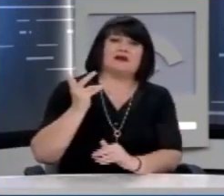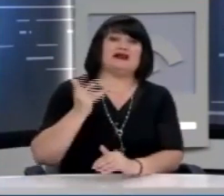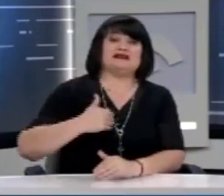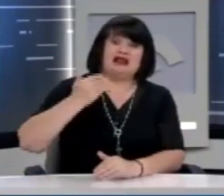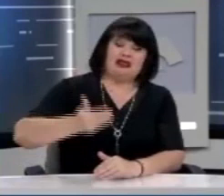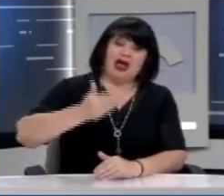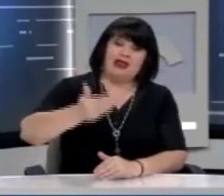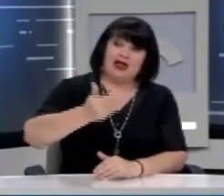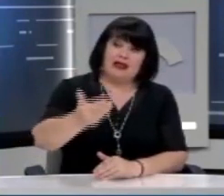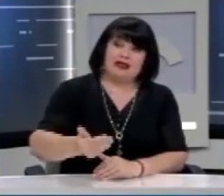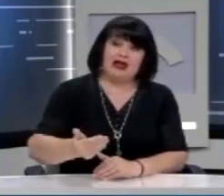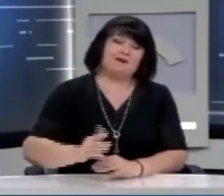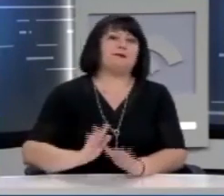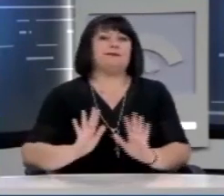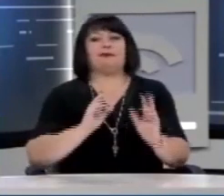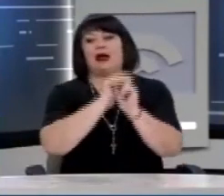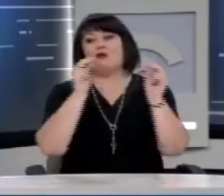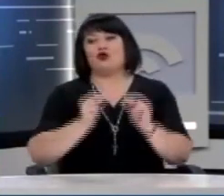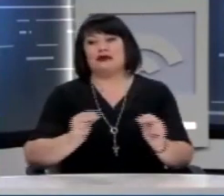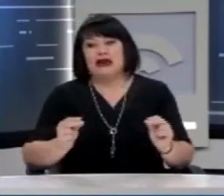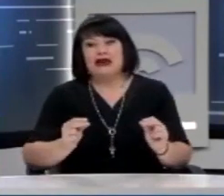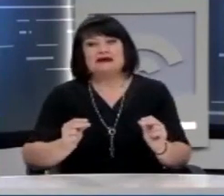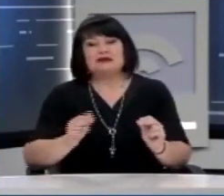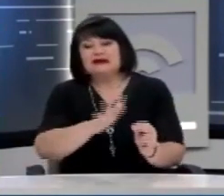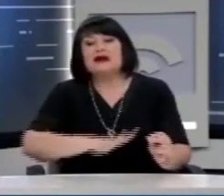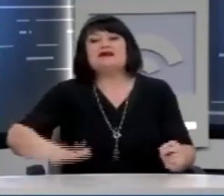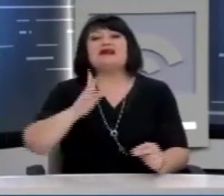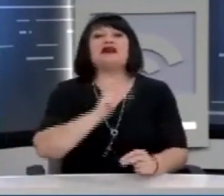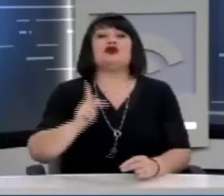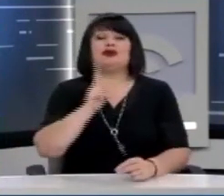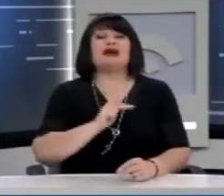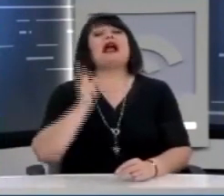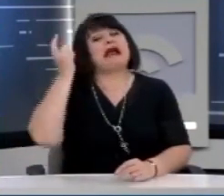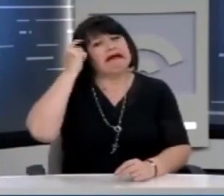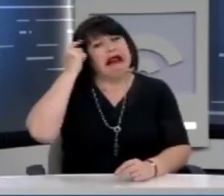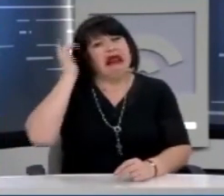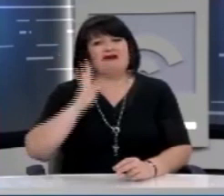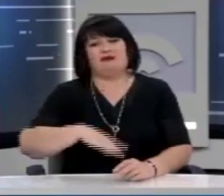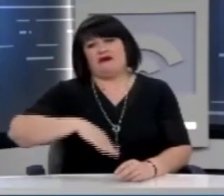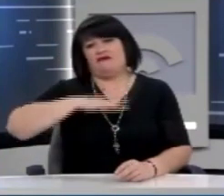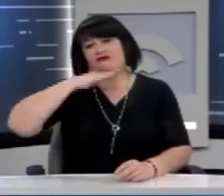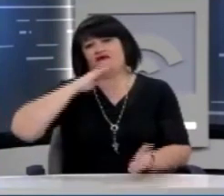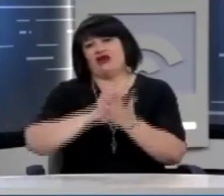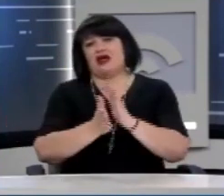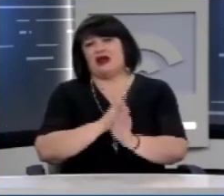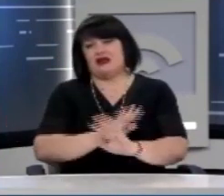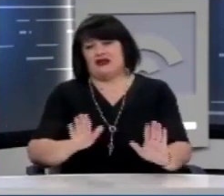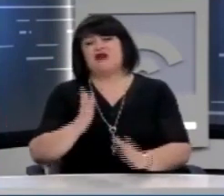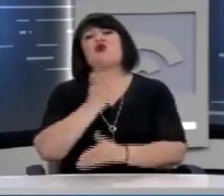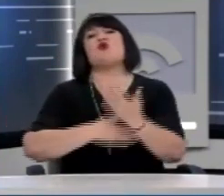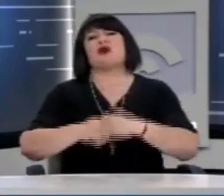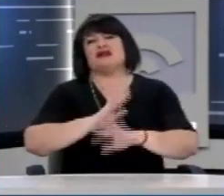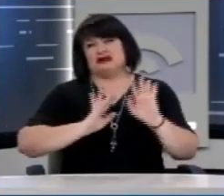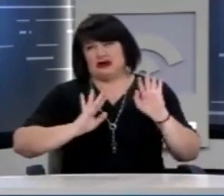θα διαχυθούν τάχα τα αποτελέσματά της σε όλη την κοινωνία, την μάθαμε, την έχουμε βαρεθεί πλέον, μας